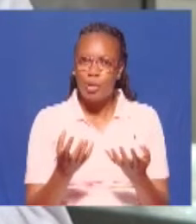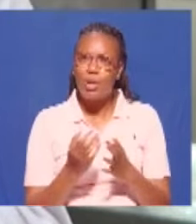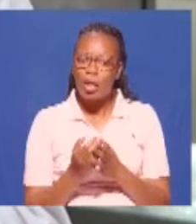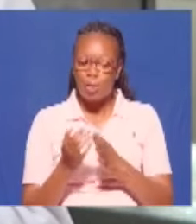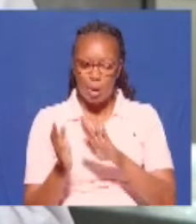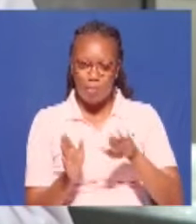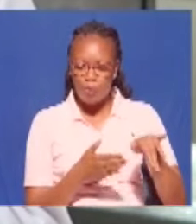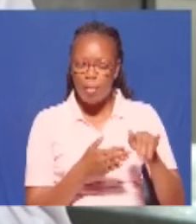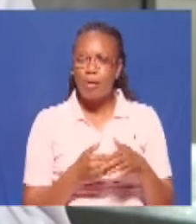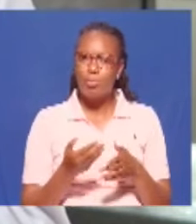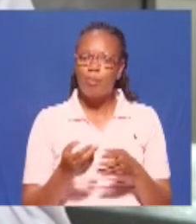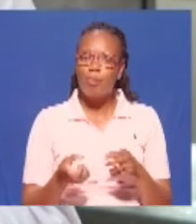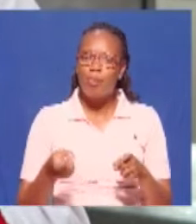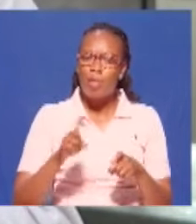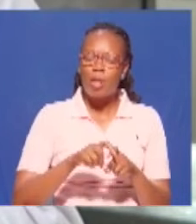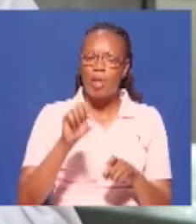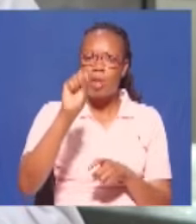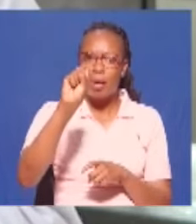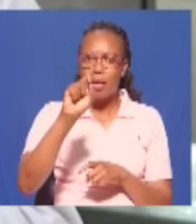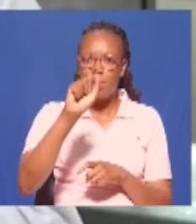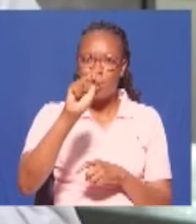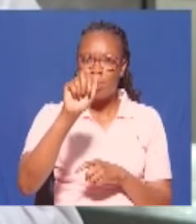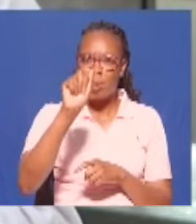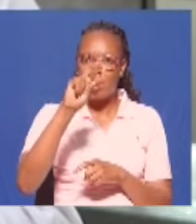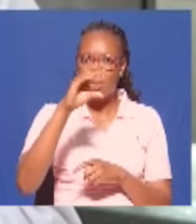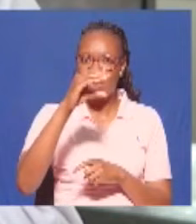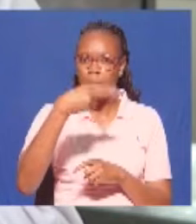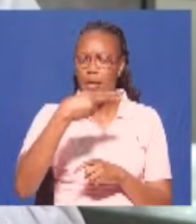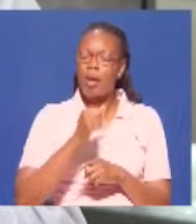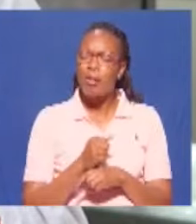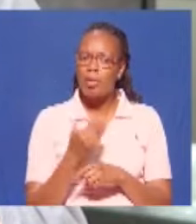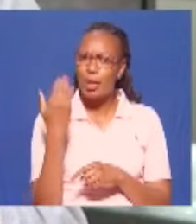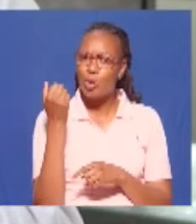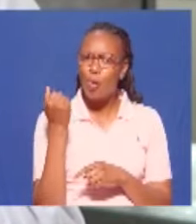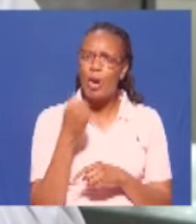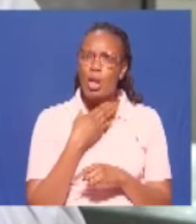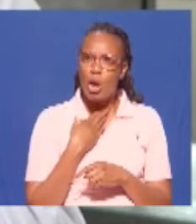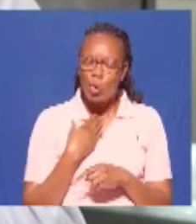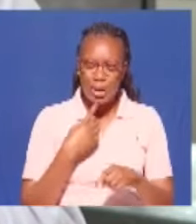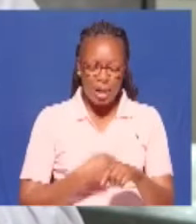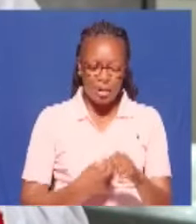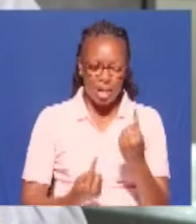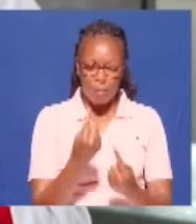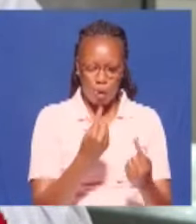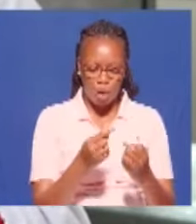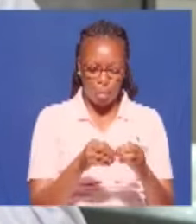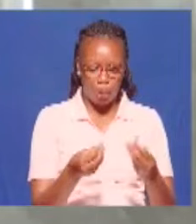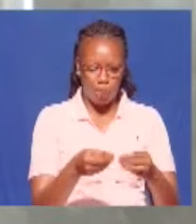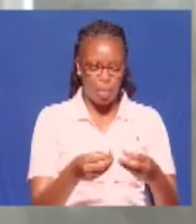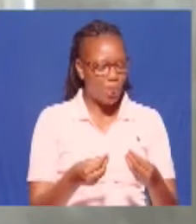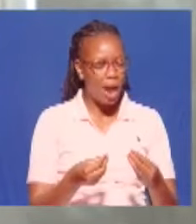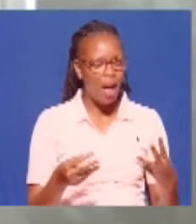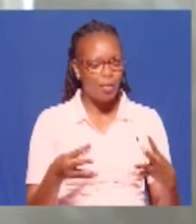that tunaongezanga starch kwa mushroom ndo iweze kubind. Iweze kushikana ndo ukipika hiyo sausage